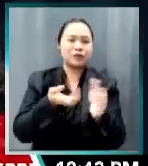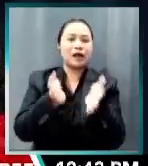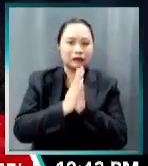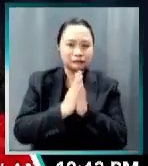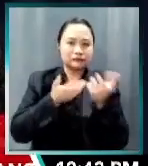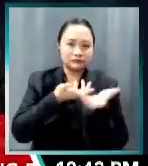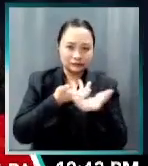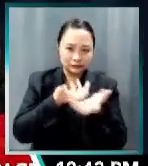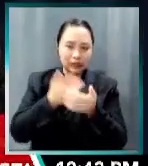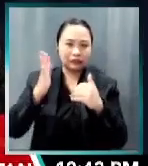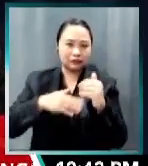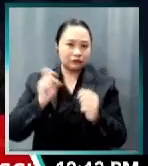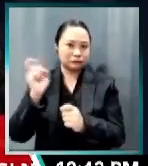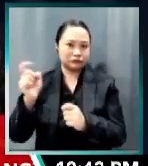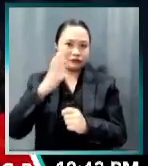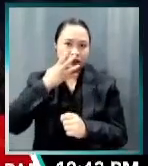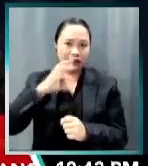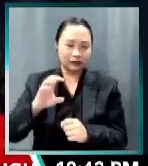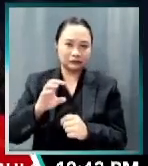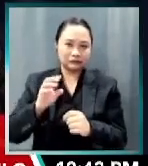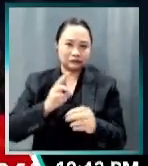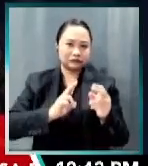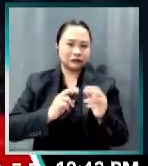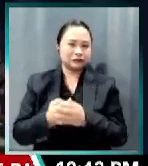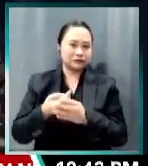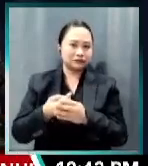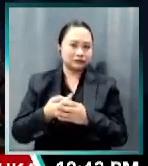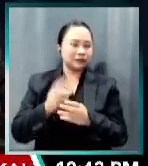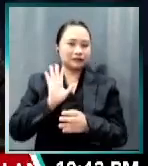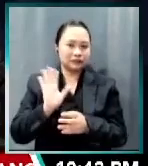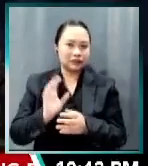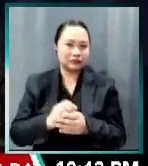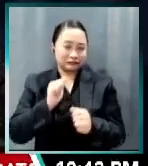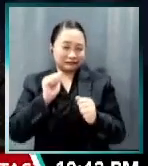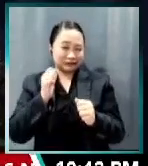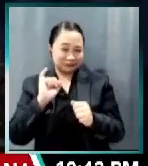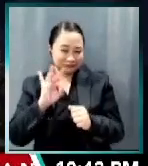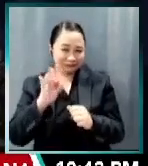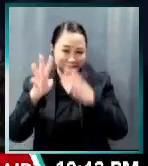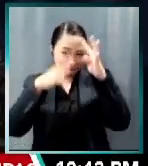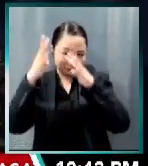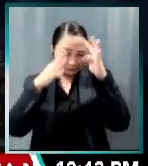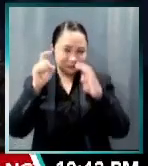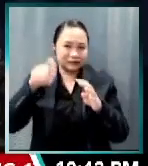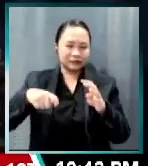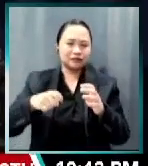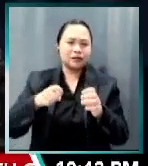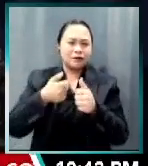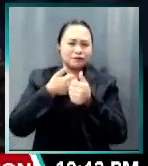silang anumang sasabihin nilang artistic license na kukunin, pero batay pa rin sa